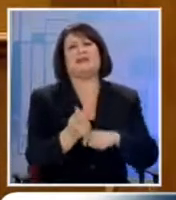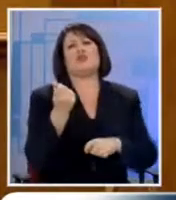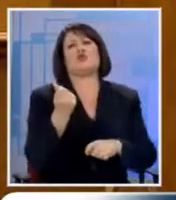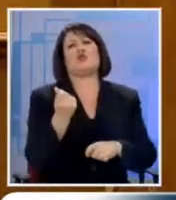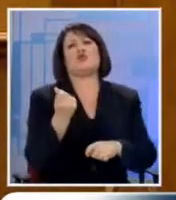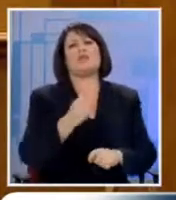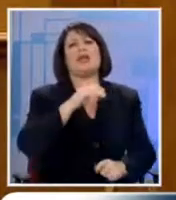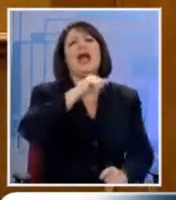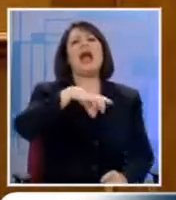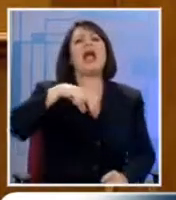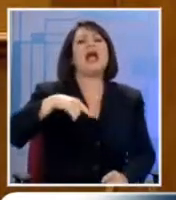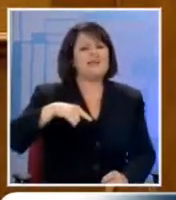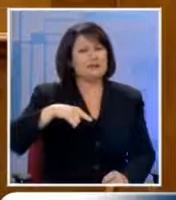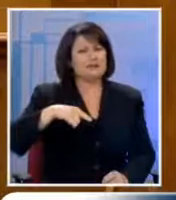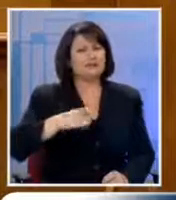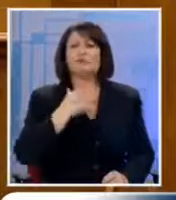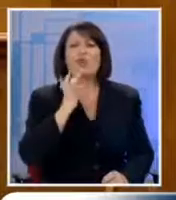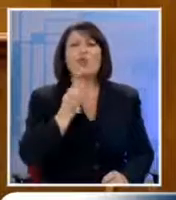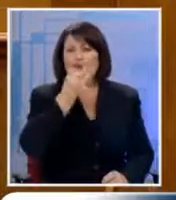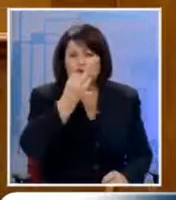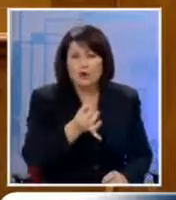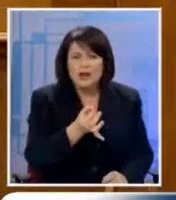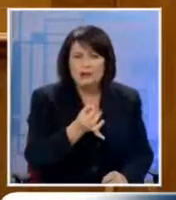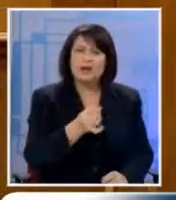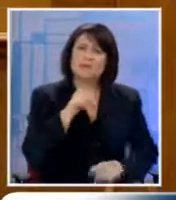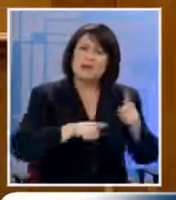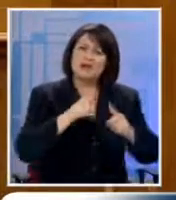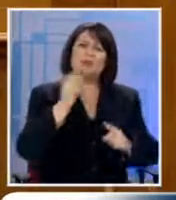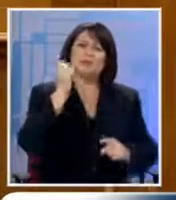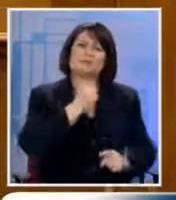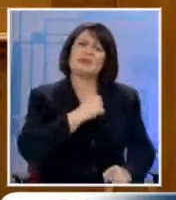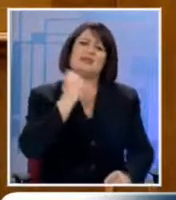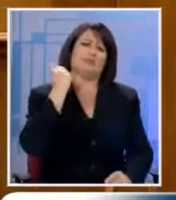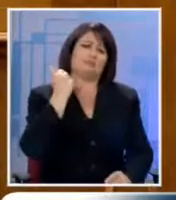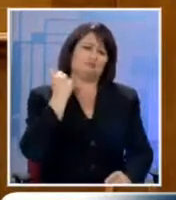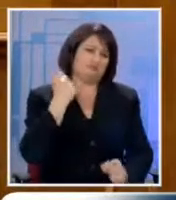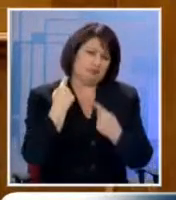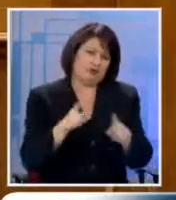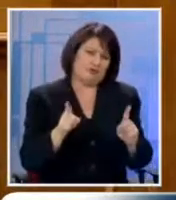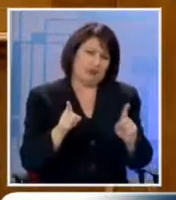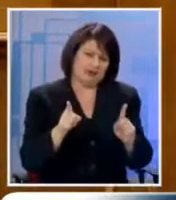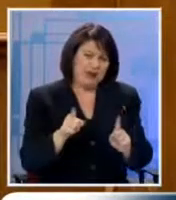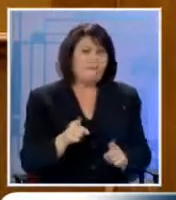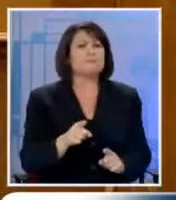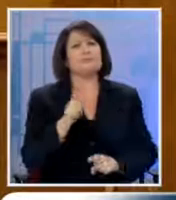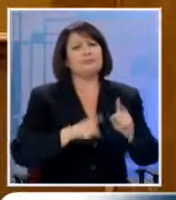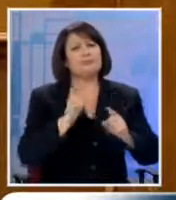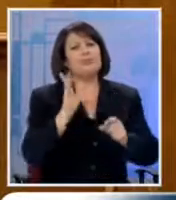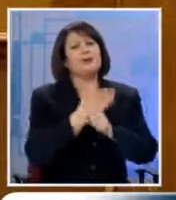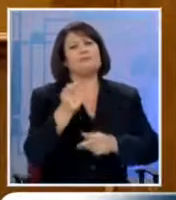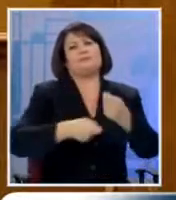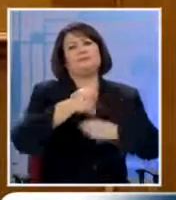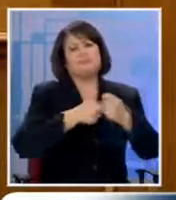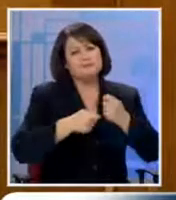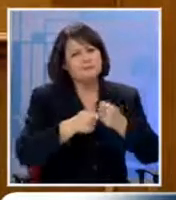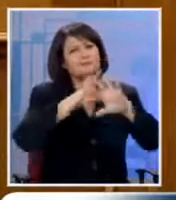και του ΑΕΠ της χώρας. Και το λέμε αυτό διότι υπάρχουν αντίθετες απόψεις, θεωρούμε καταστροφικές, για την ανάπτυξη των τουριστικών επιχειρήσεων και